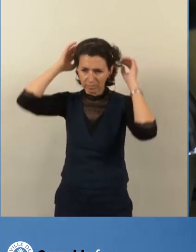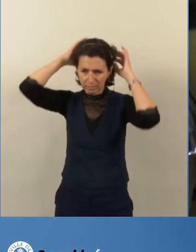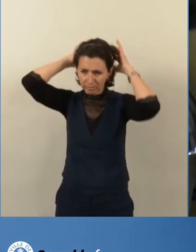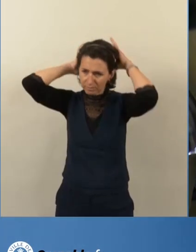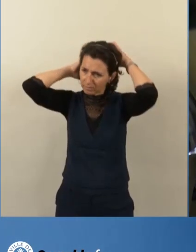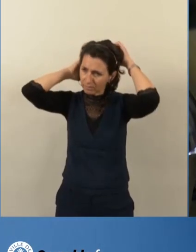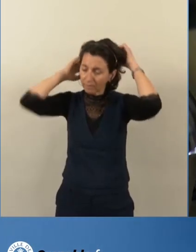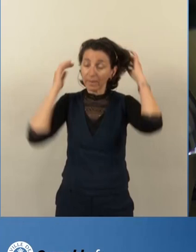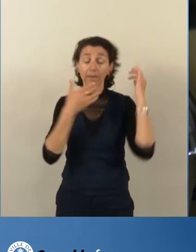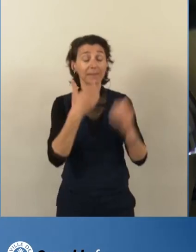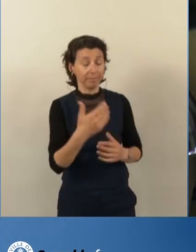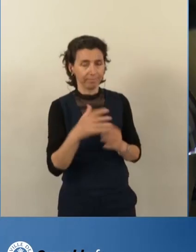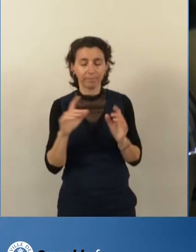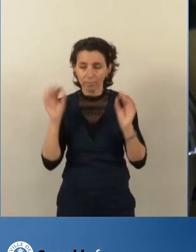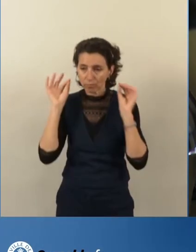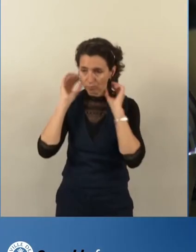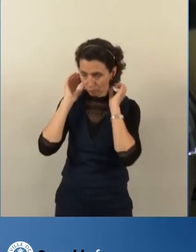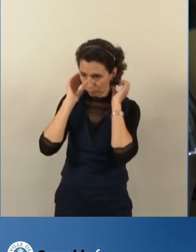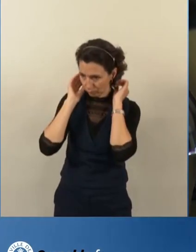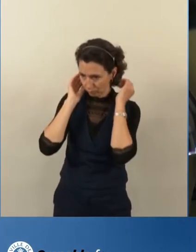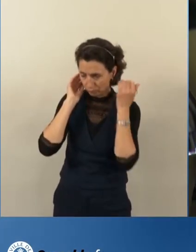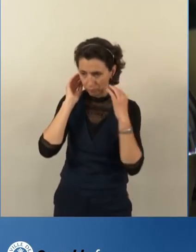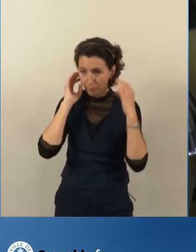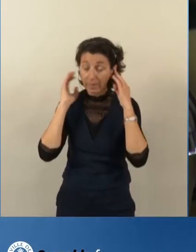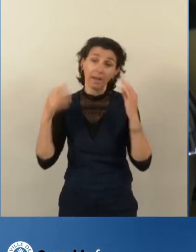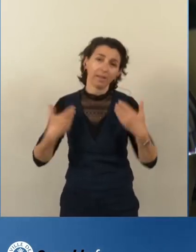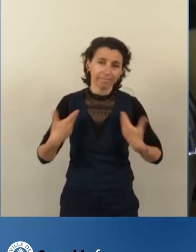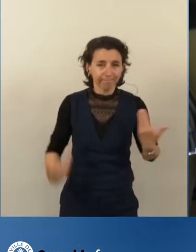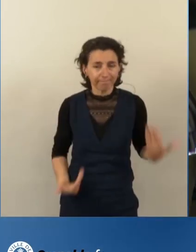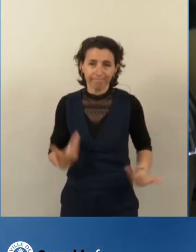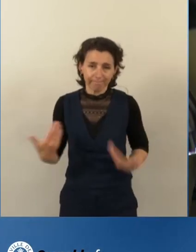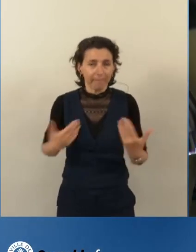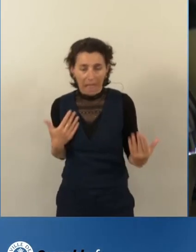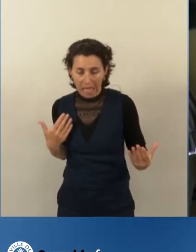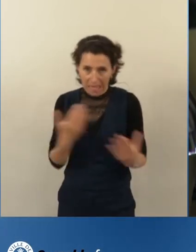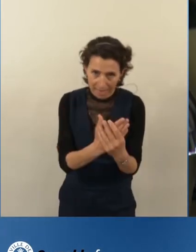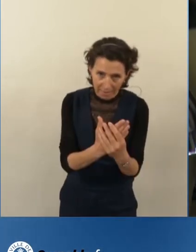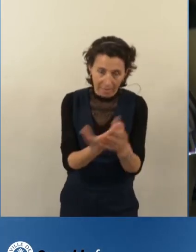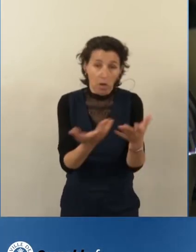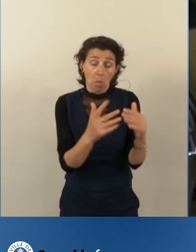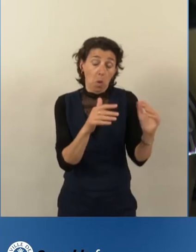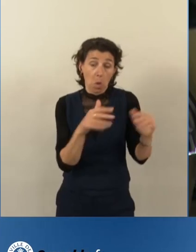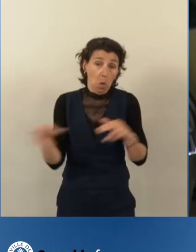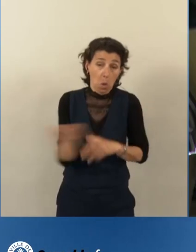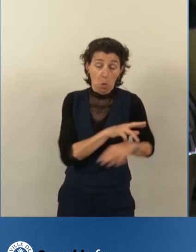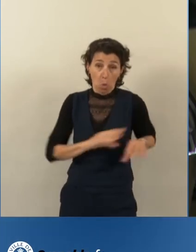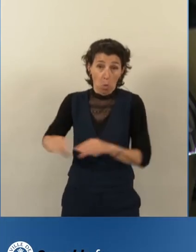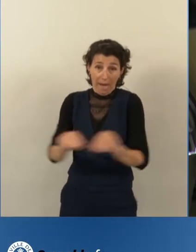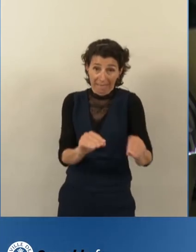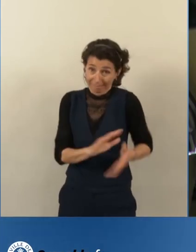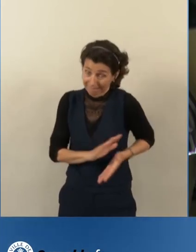bon alors moi je vais me permettre d'intervenir sur des choses beaucoup plus terre à terre